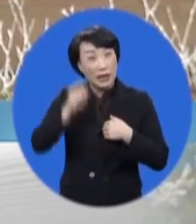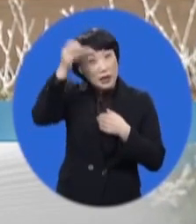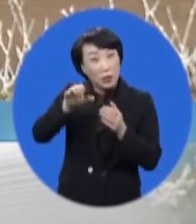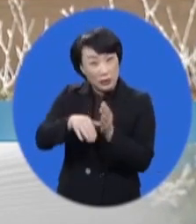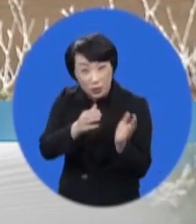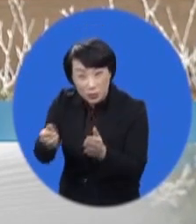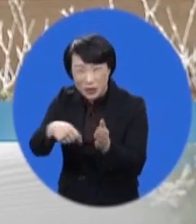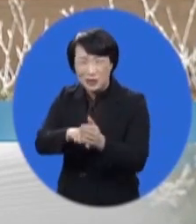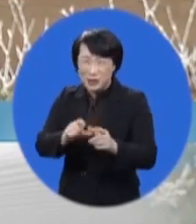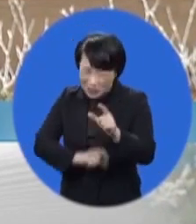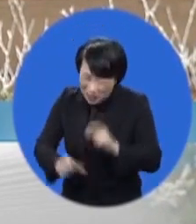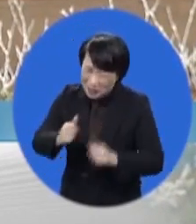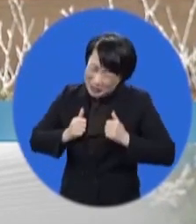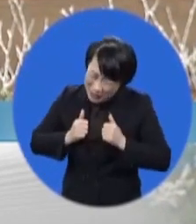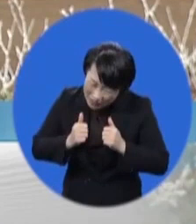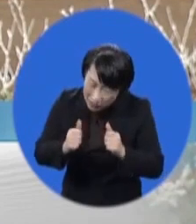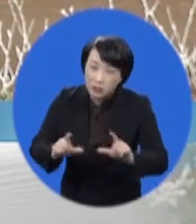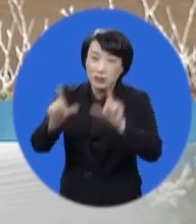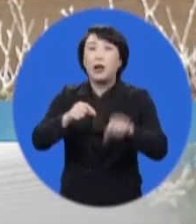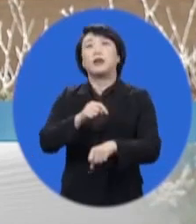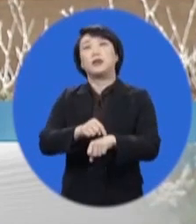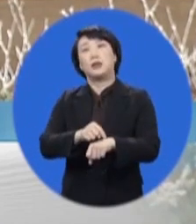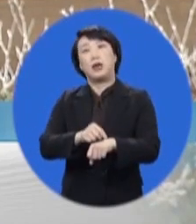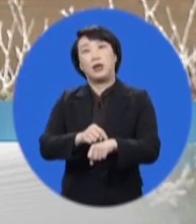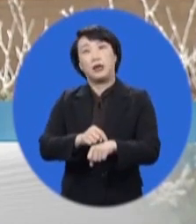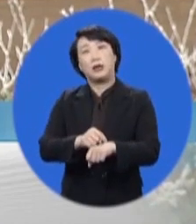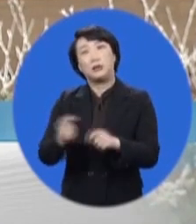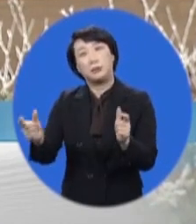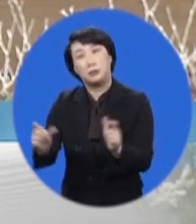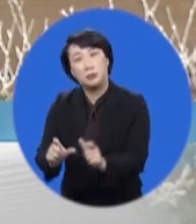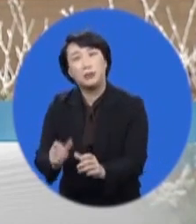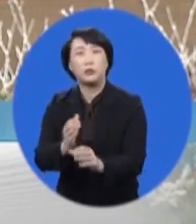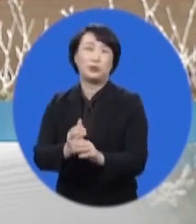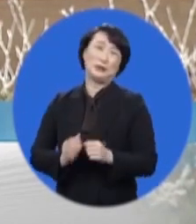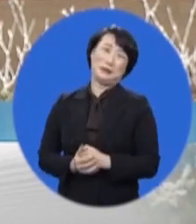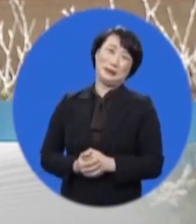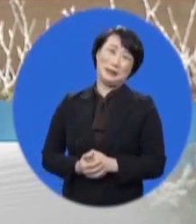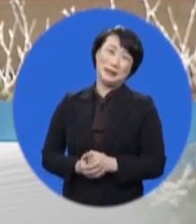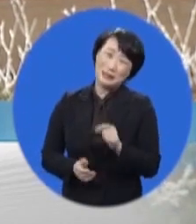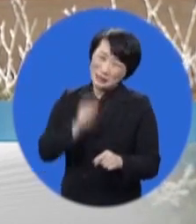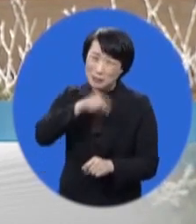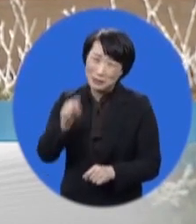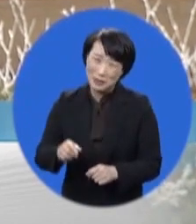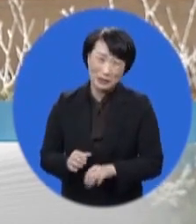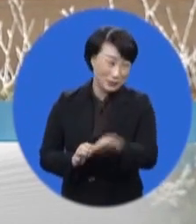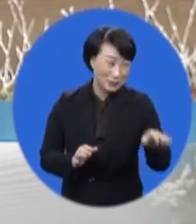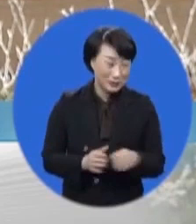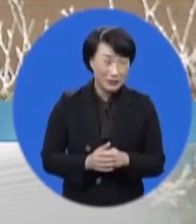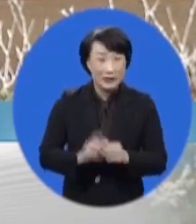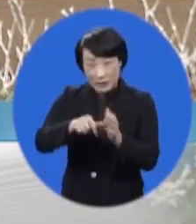더 열심히 살아야 할 이 시간이 사라져가는 거예요. 우리는